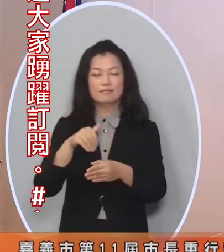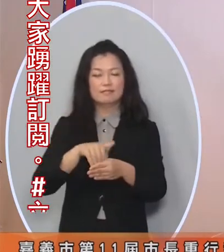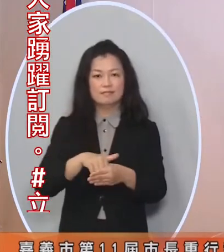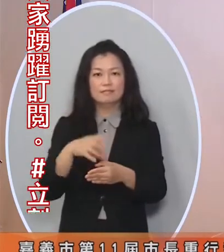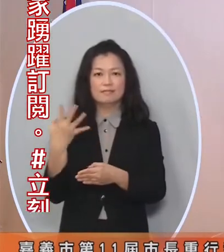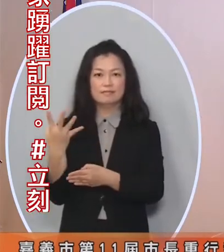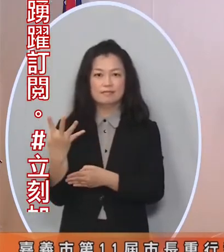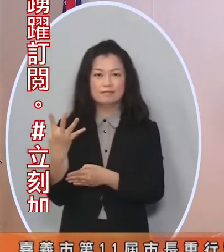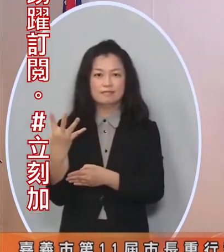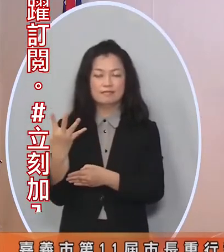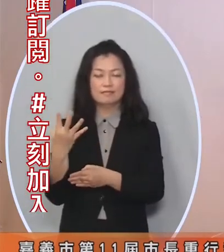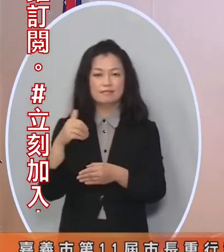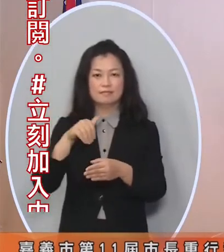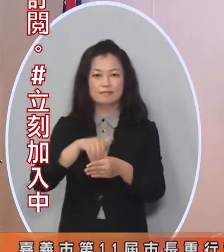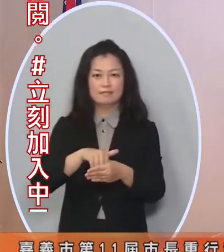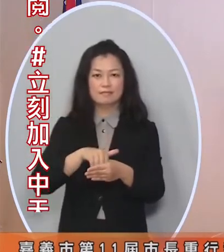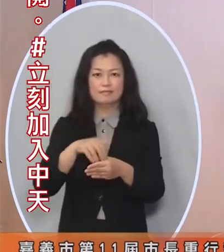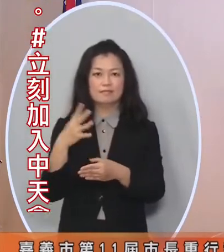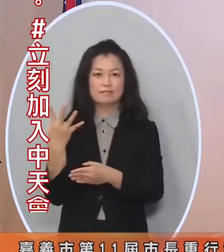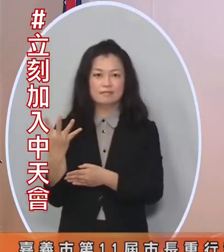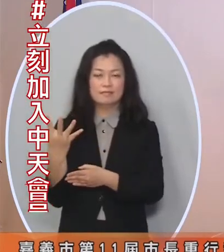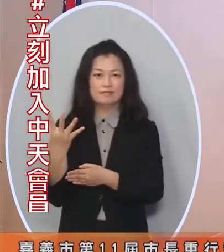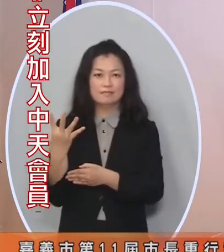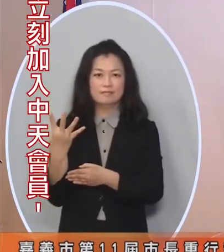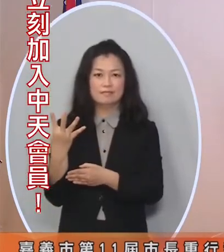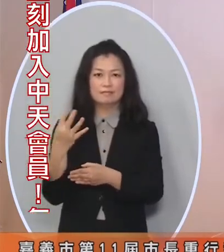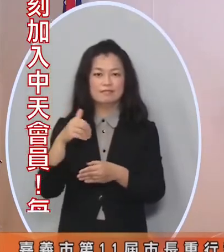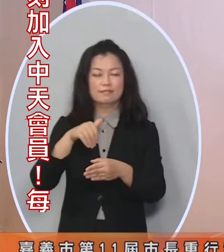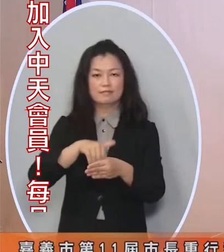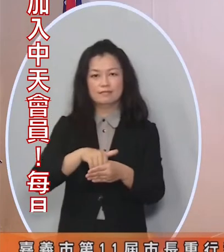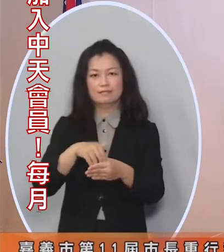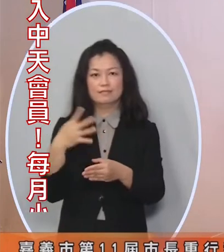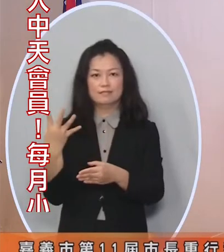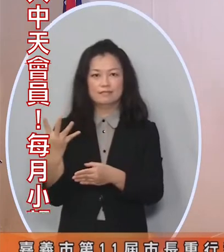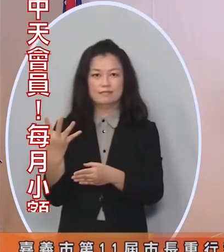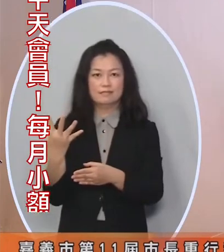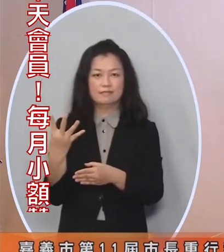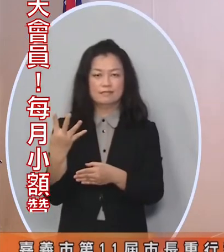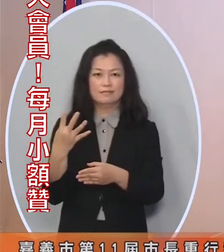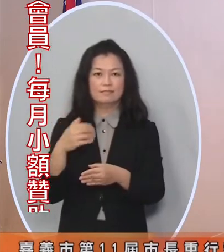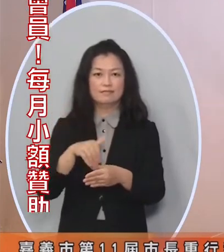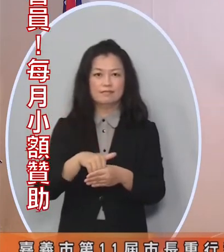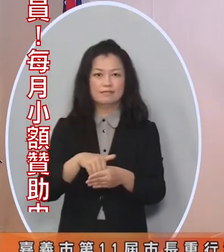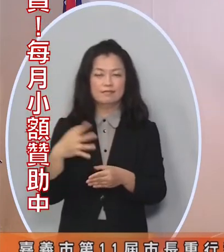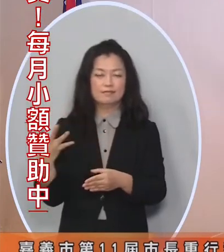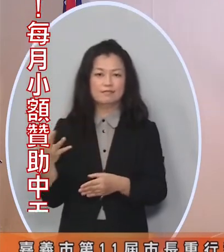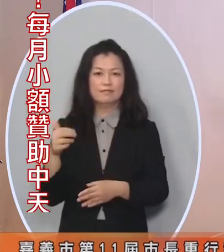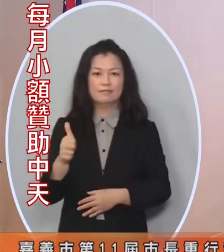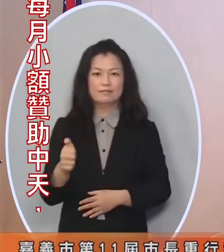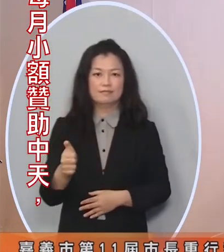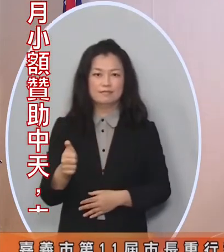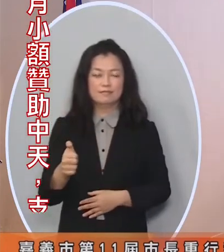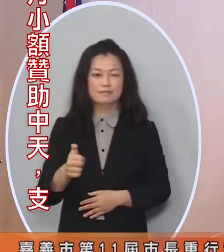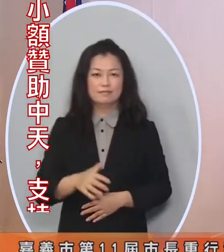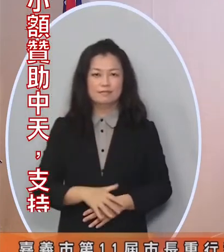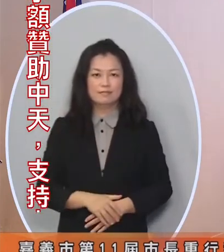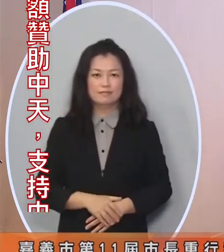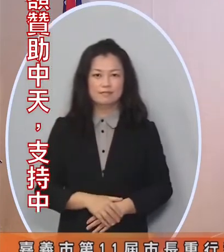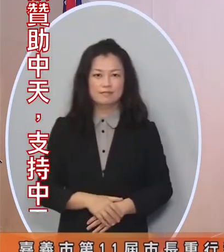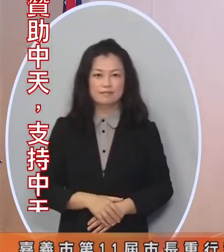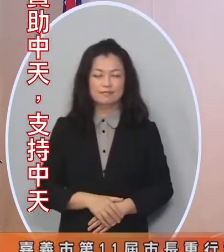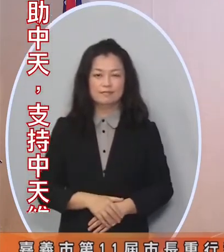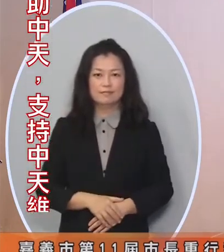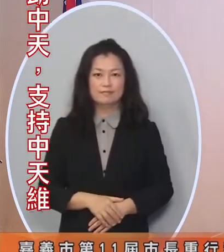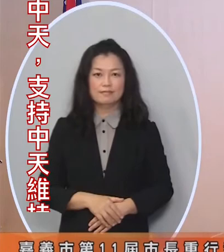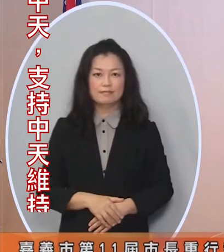投四号。投四号，投四号，投四号，投四号，感谢。